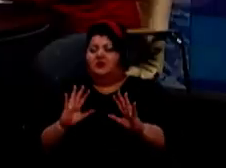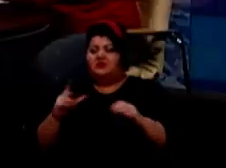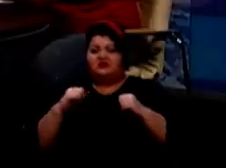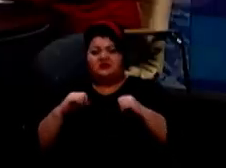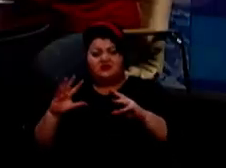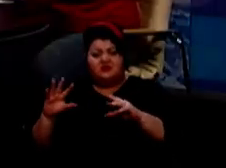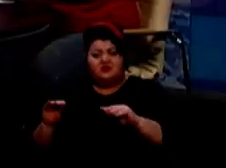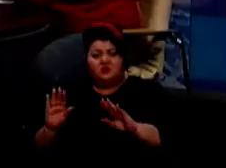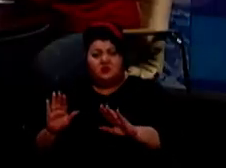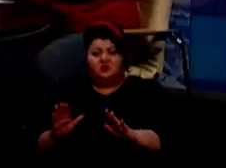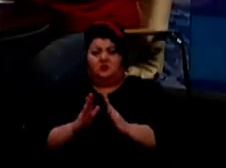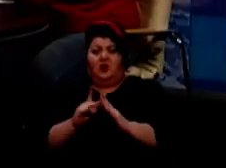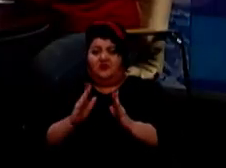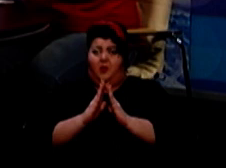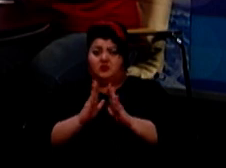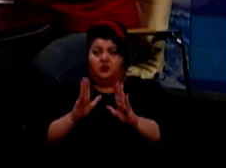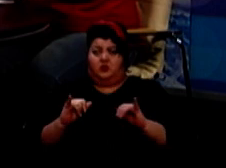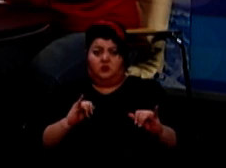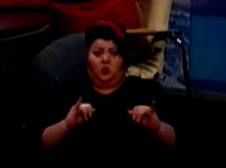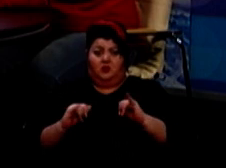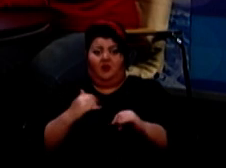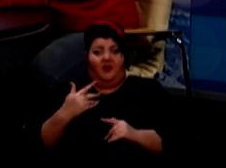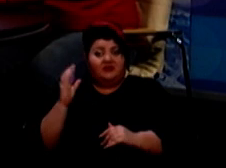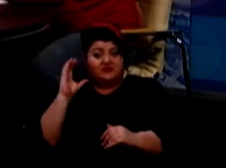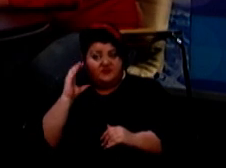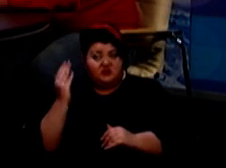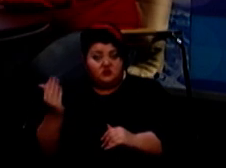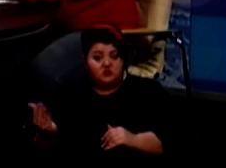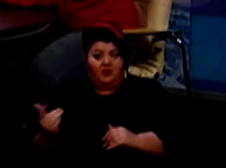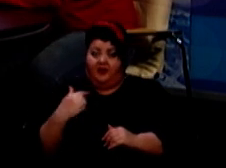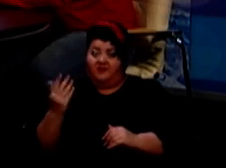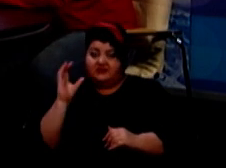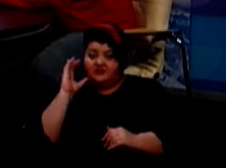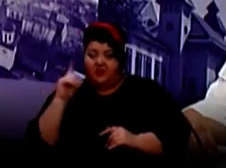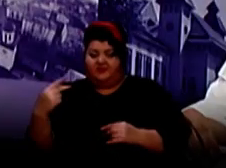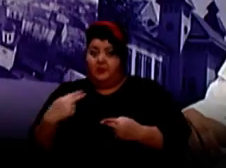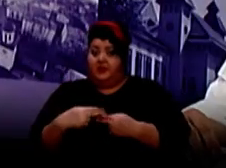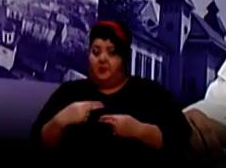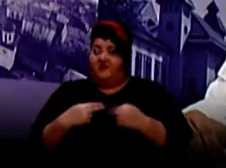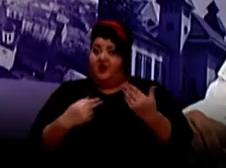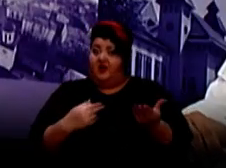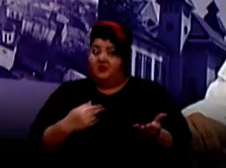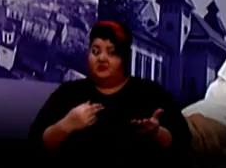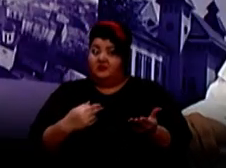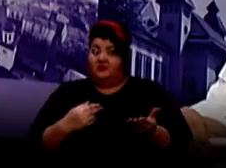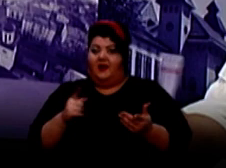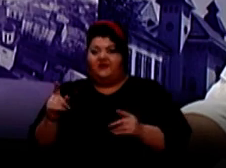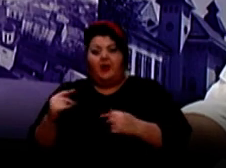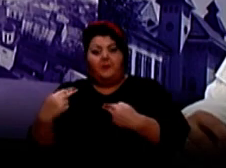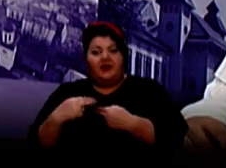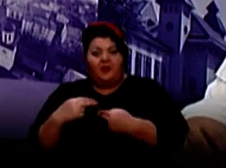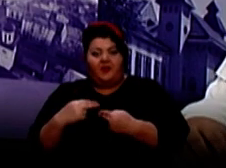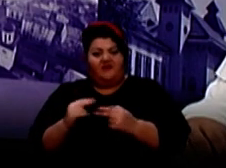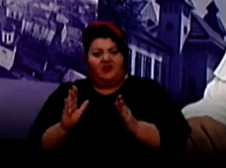питання. Ви ж просили мене бути толерантним. А я толерантний вас до вас. Я толерантний буду до вас 8 місяців. Ви перебуваєте. Я 8 місяців буду до вас толерантним. Ви